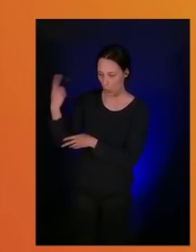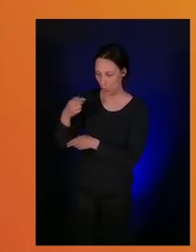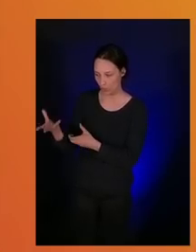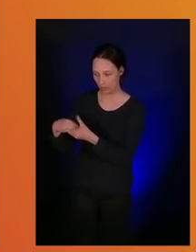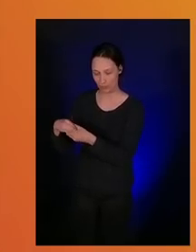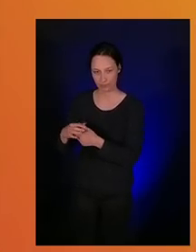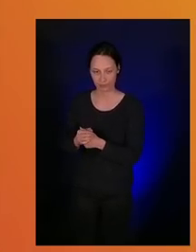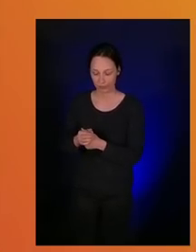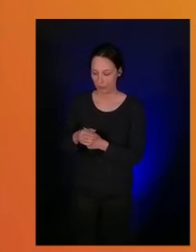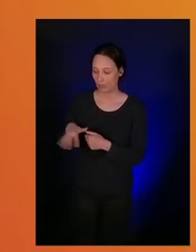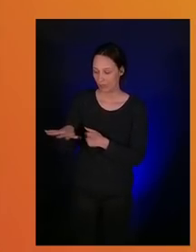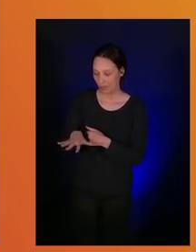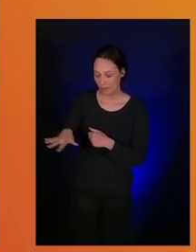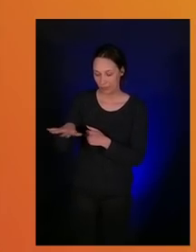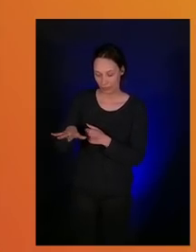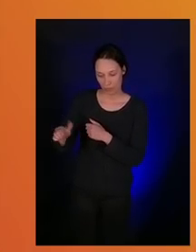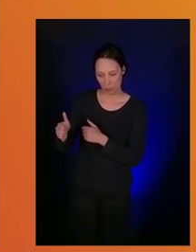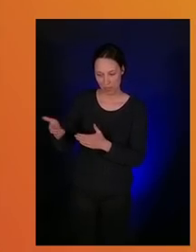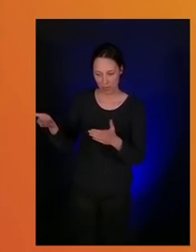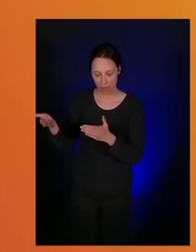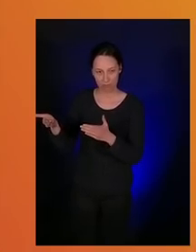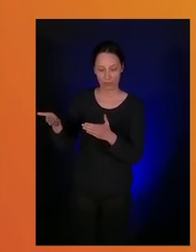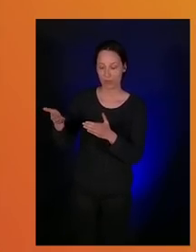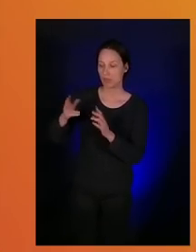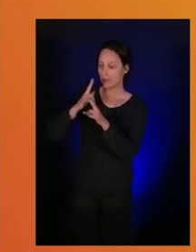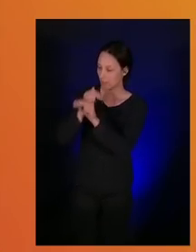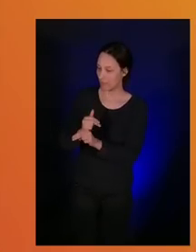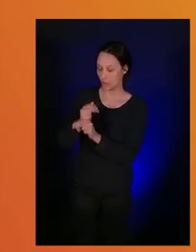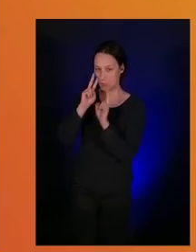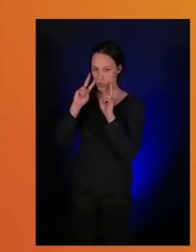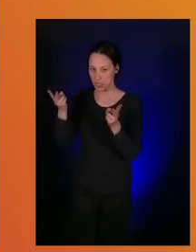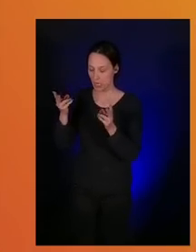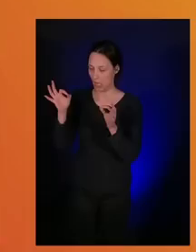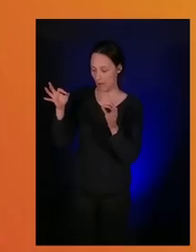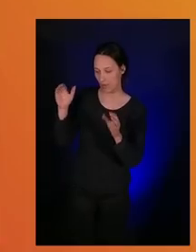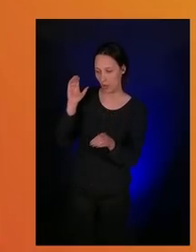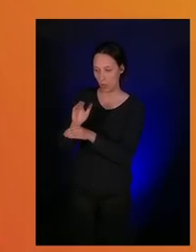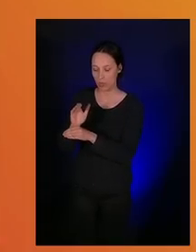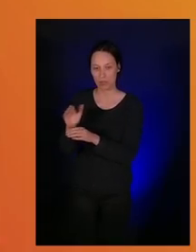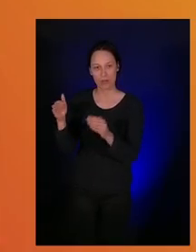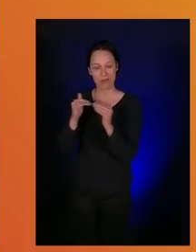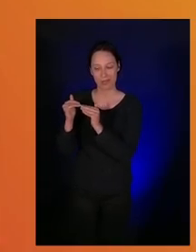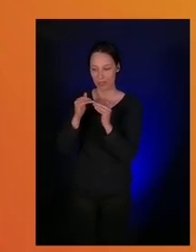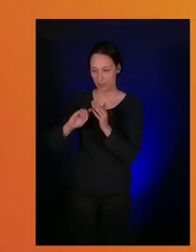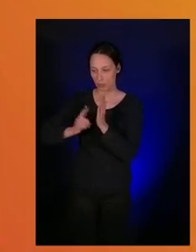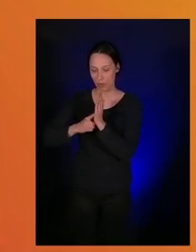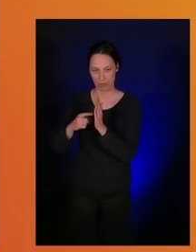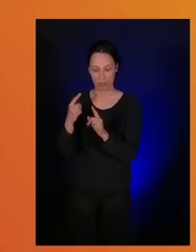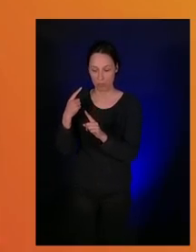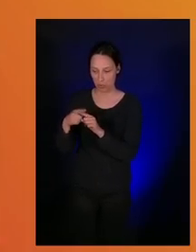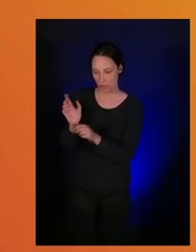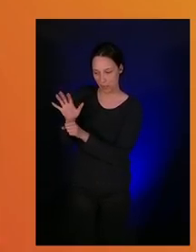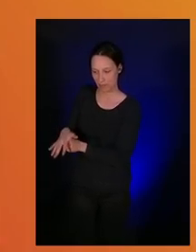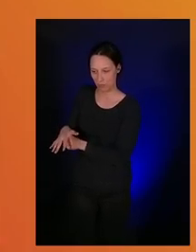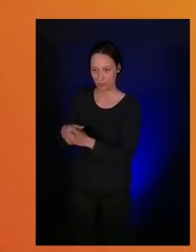premier temps à partir de la notion générale d'égalité des droits et contre les discriminations. Pour ne citer que quelques-uns des sujets pour